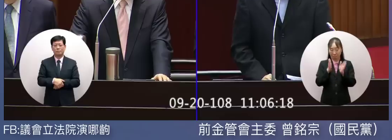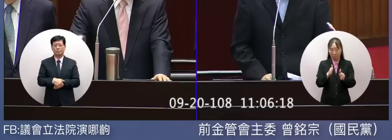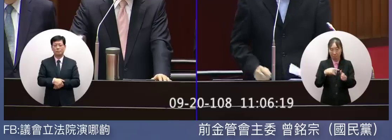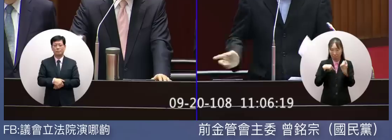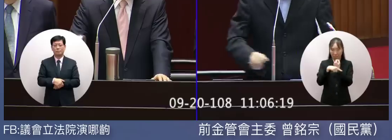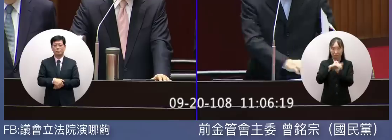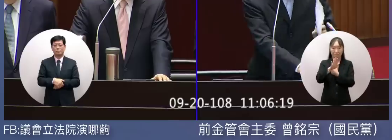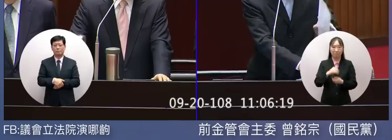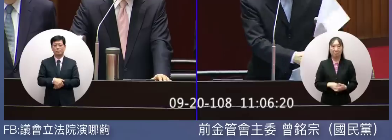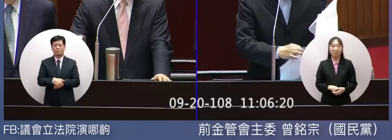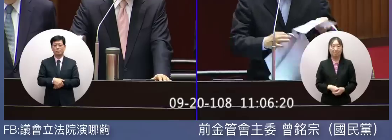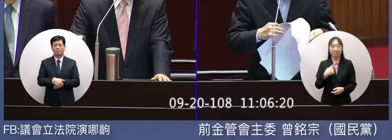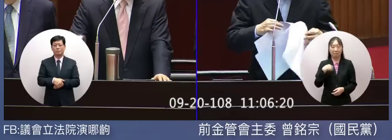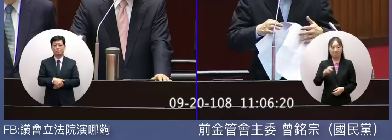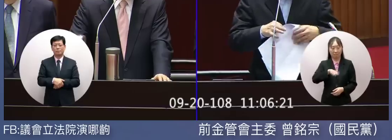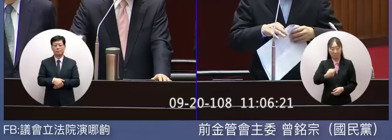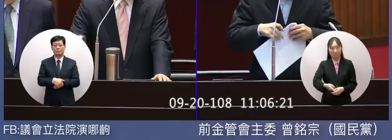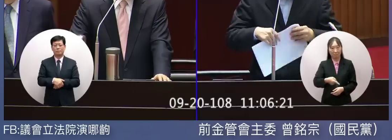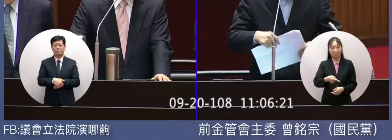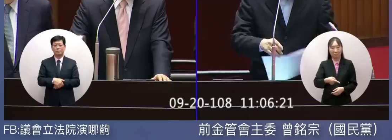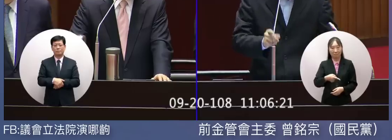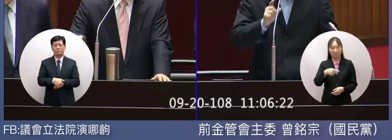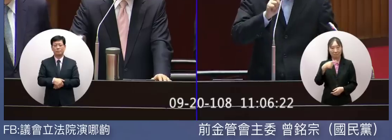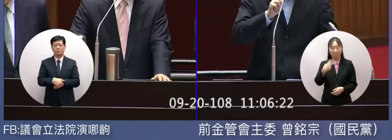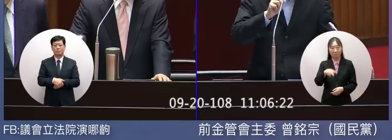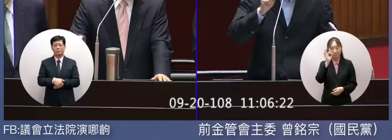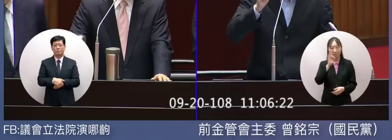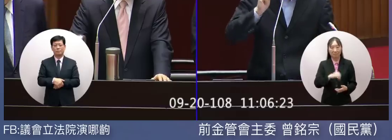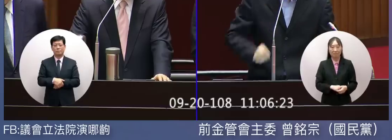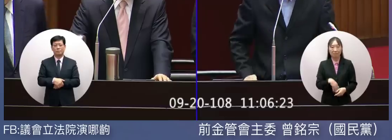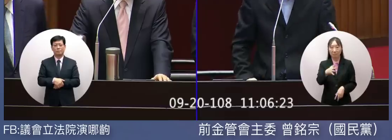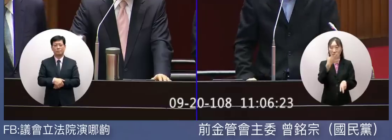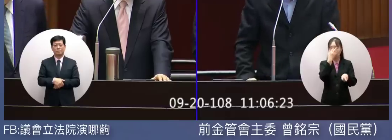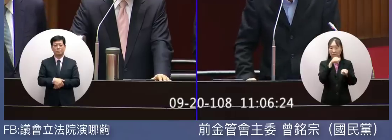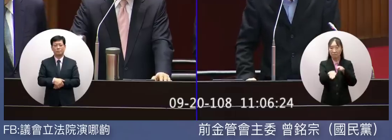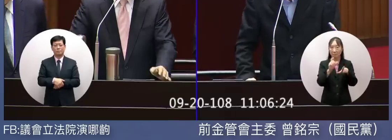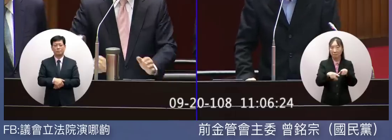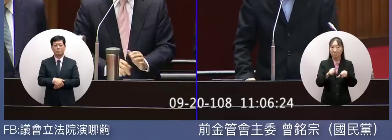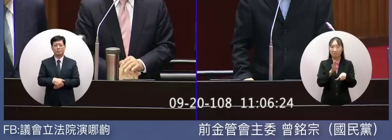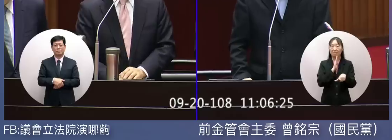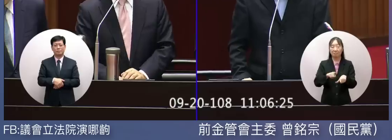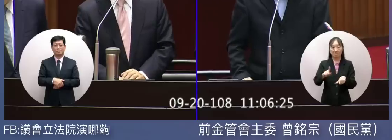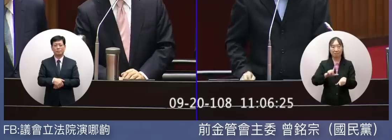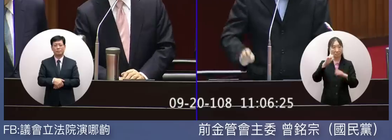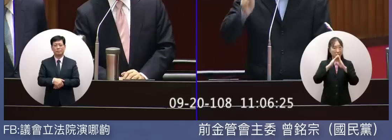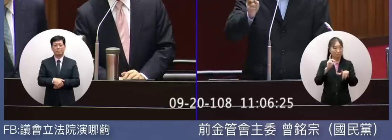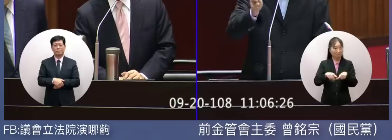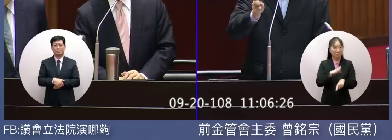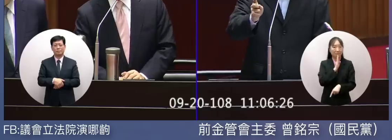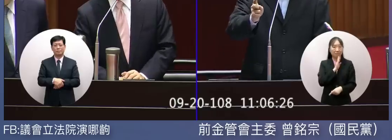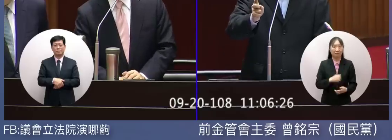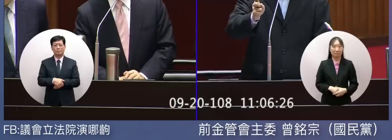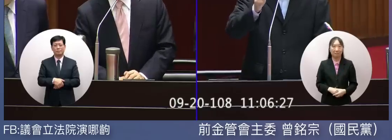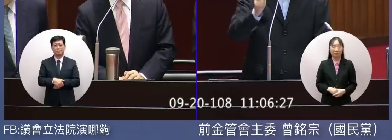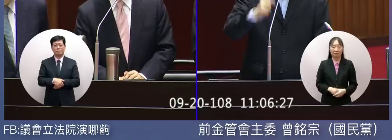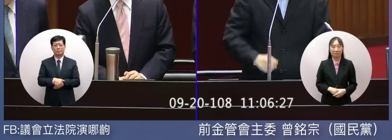度。来，我们往下看，你晓不晓得，高铁公司是一个上市公司哦。当